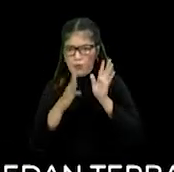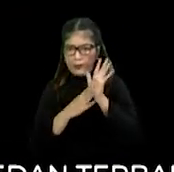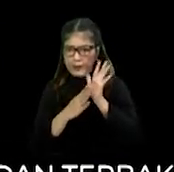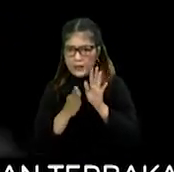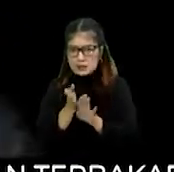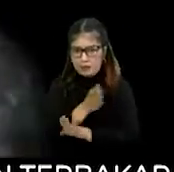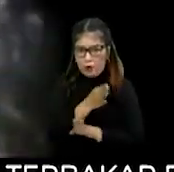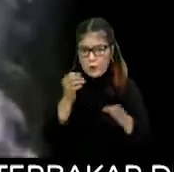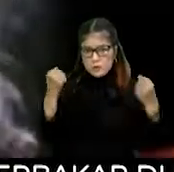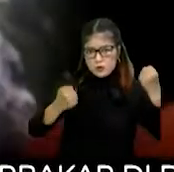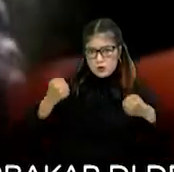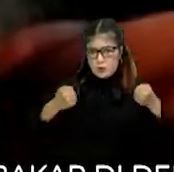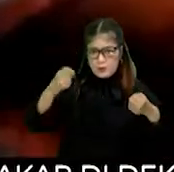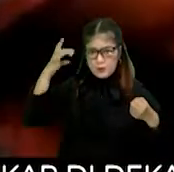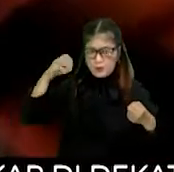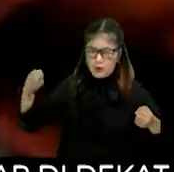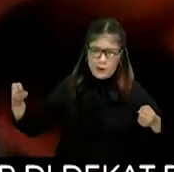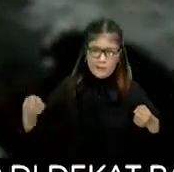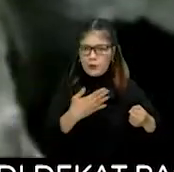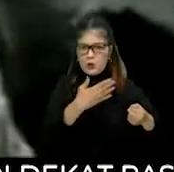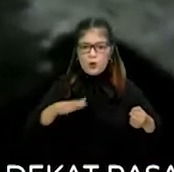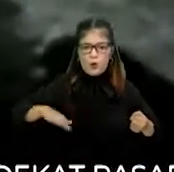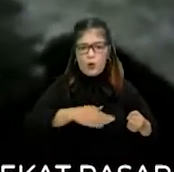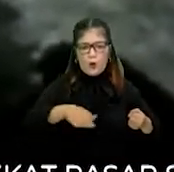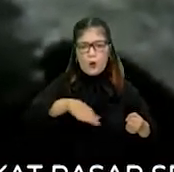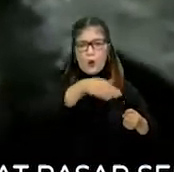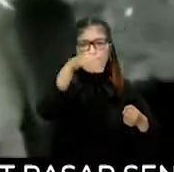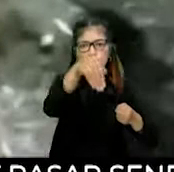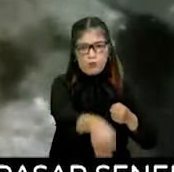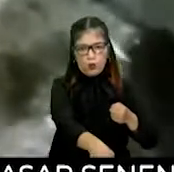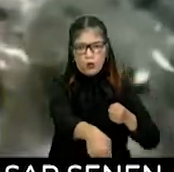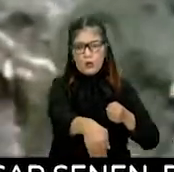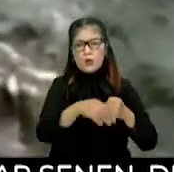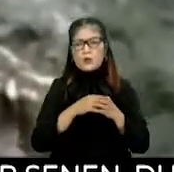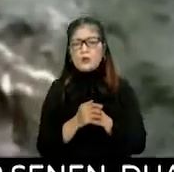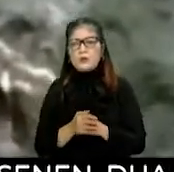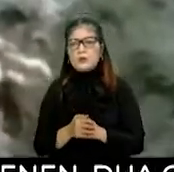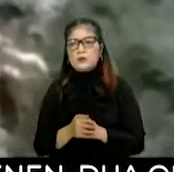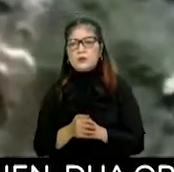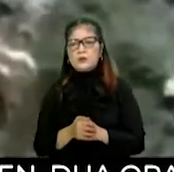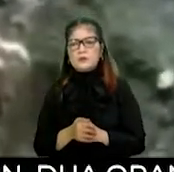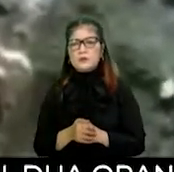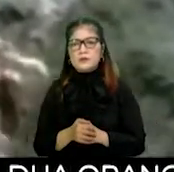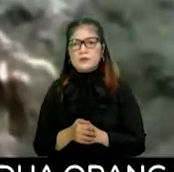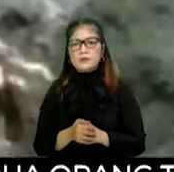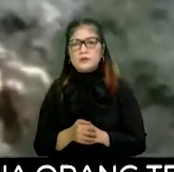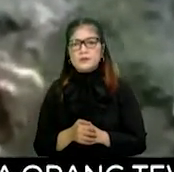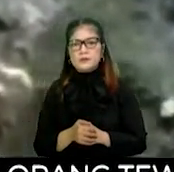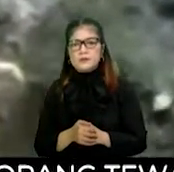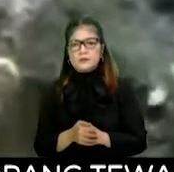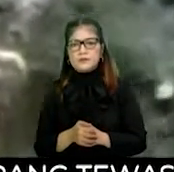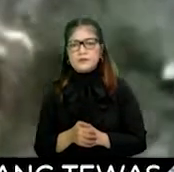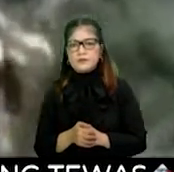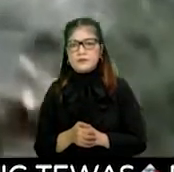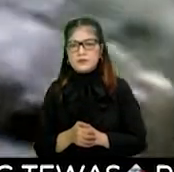melaju dengan kecepatan tinggi dan hilang kendali. Korban panik dan memutar arah mobilnya. Namun naas korban justru menginjak